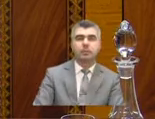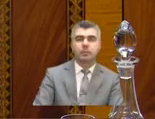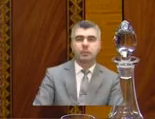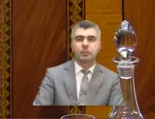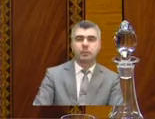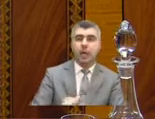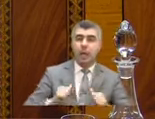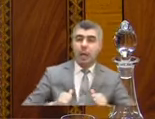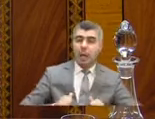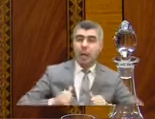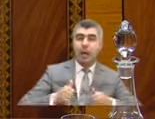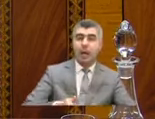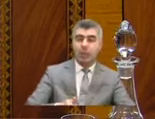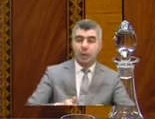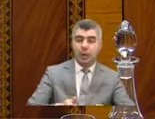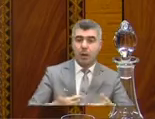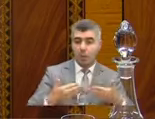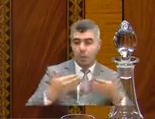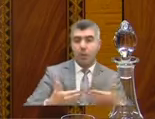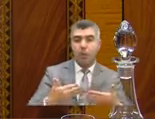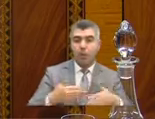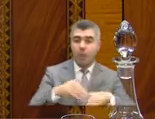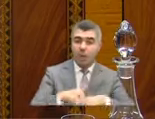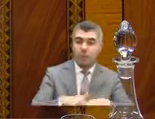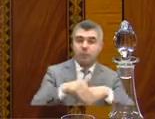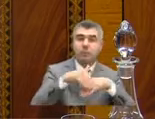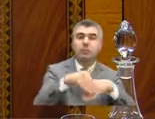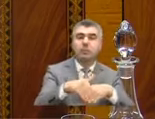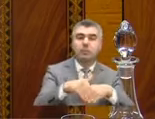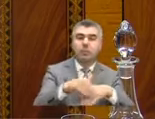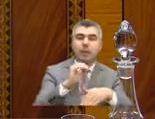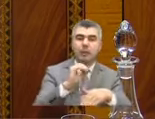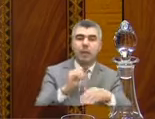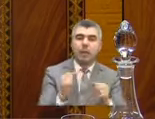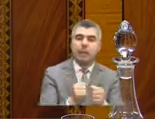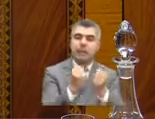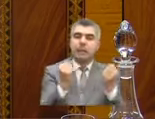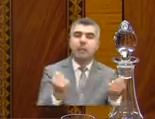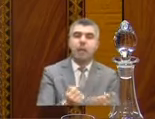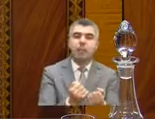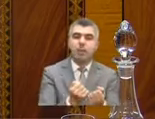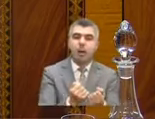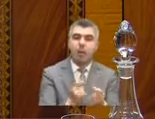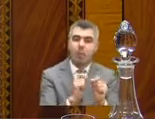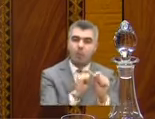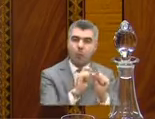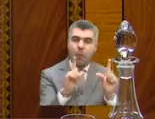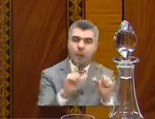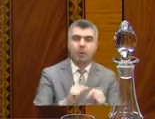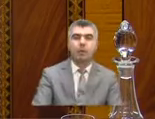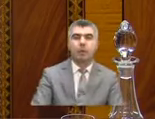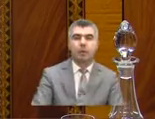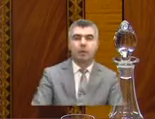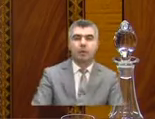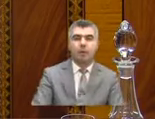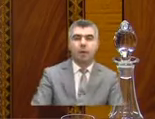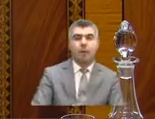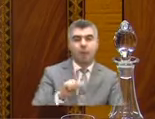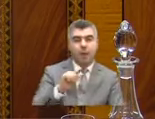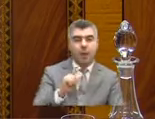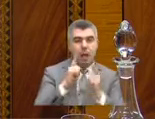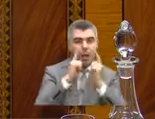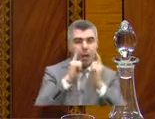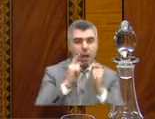الإرادة التي تقودنا اليوم نحو تكريس المسار التنموي الطموح الذي يترجم الرؤية